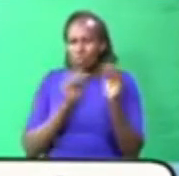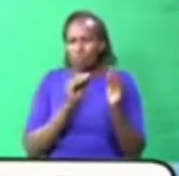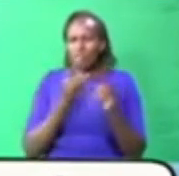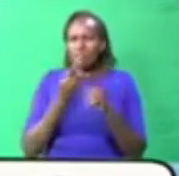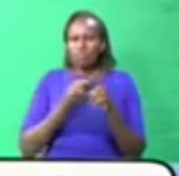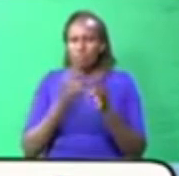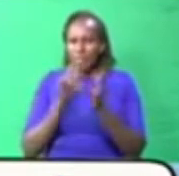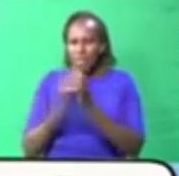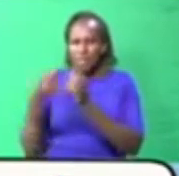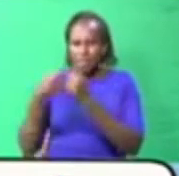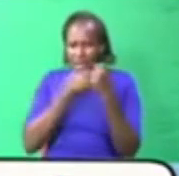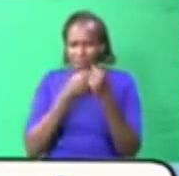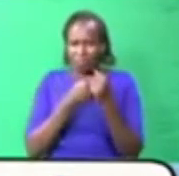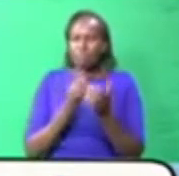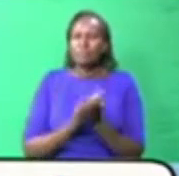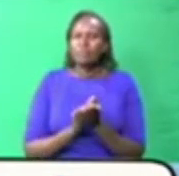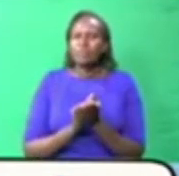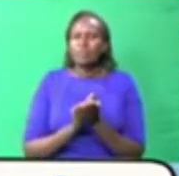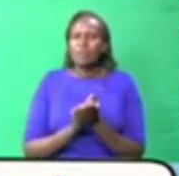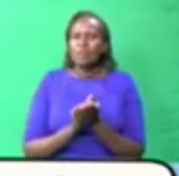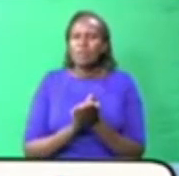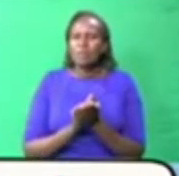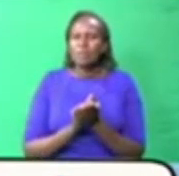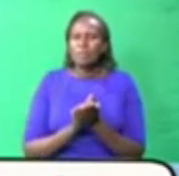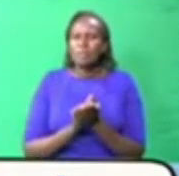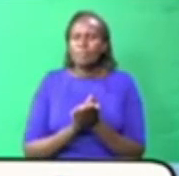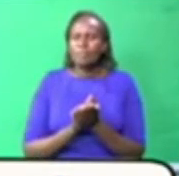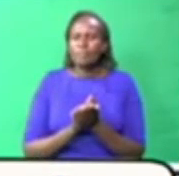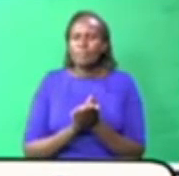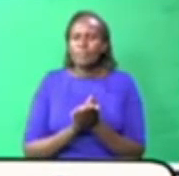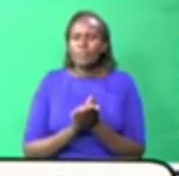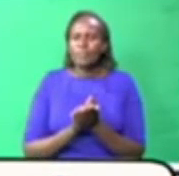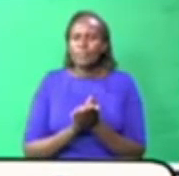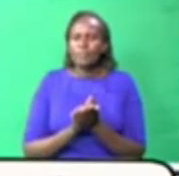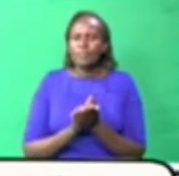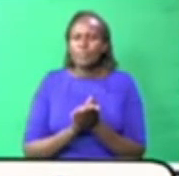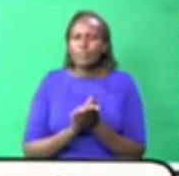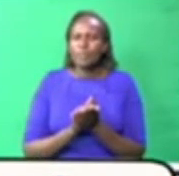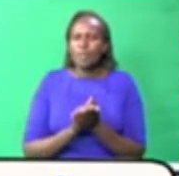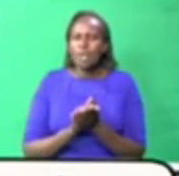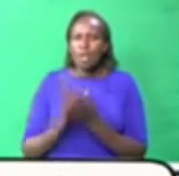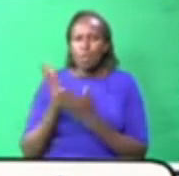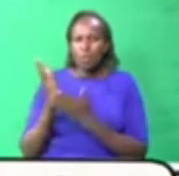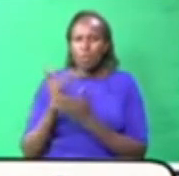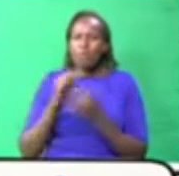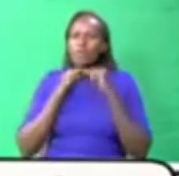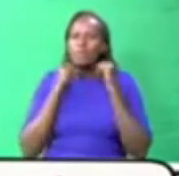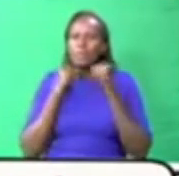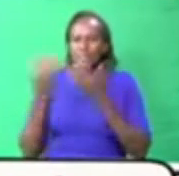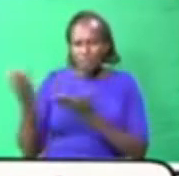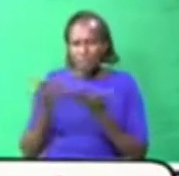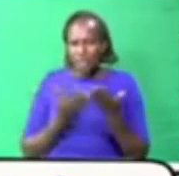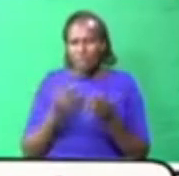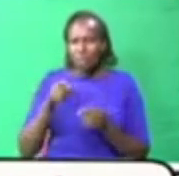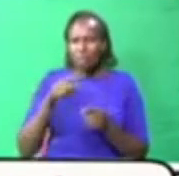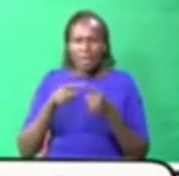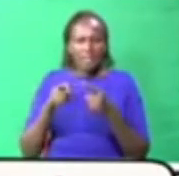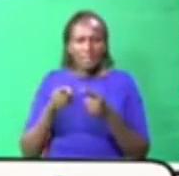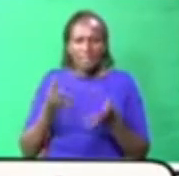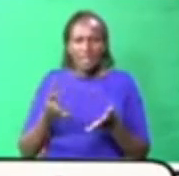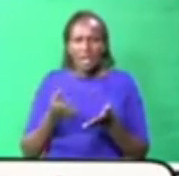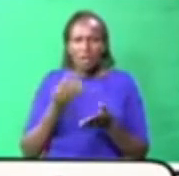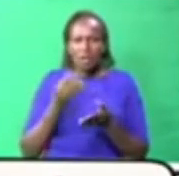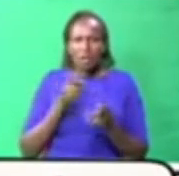akanilipia deni. Mimi ni pastor kule Mlimani Heaven's Gate Prayer Mountain. And I welcome you. sahi atuoperate, lakini